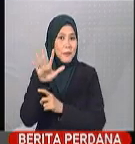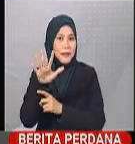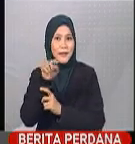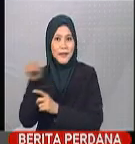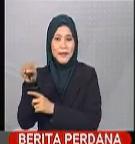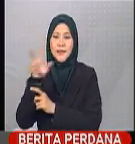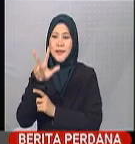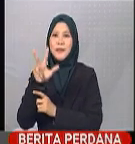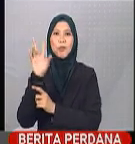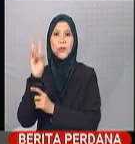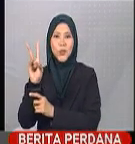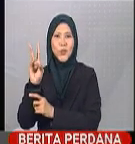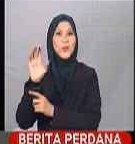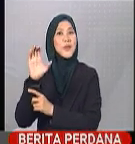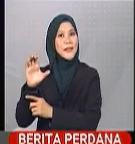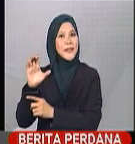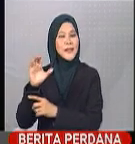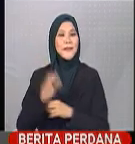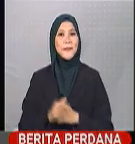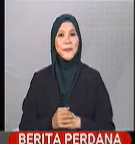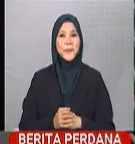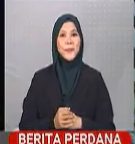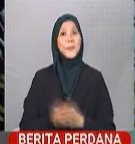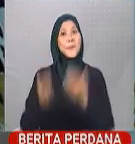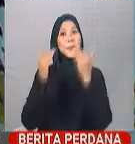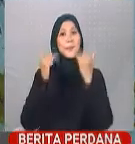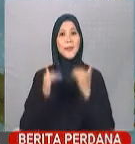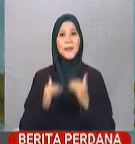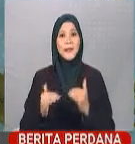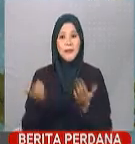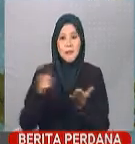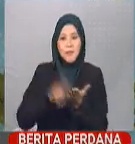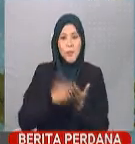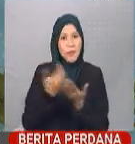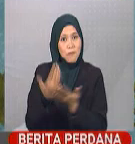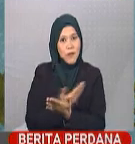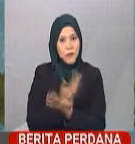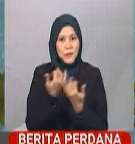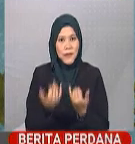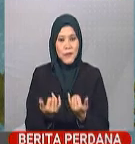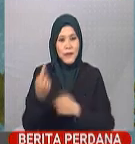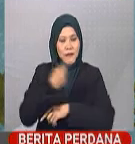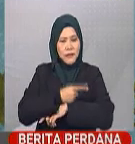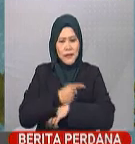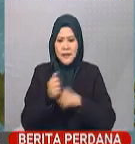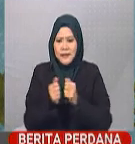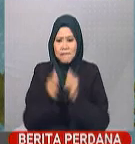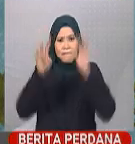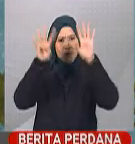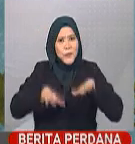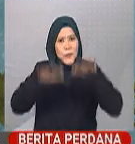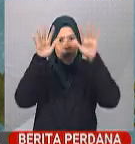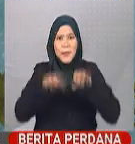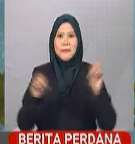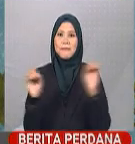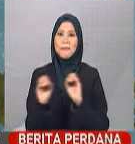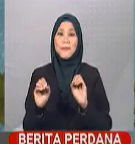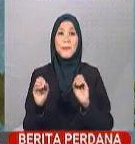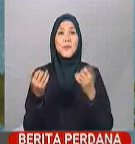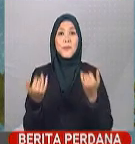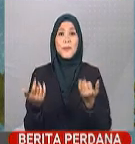hingga 37 darjah Celsius. Seterusnya, laporan terkini berkenaan dengan bilangan hari tanpa hujan yang dicatatkan